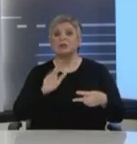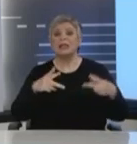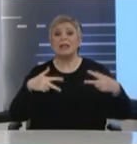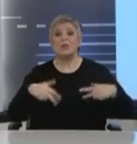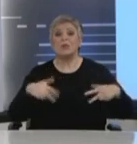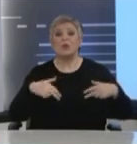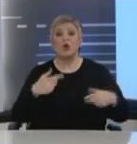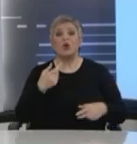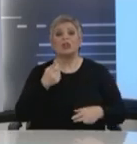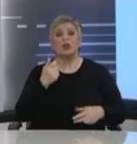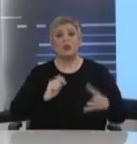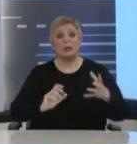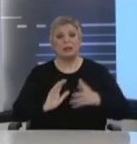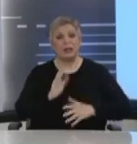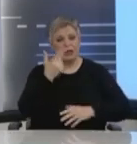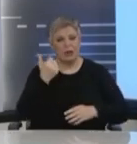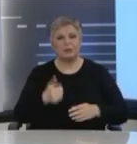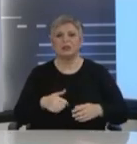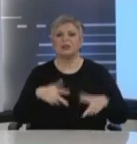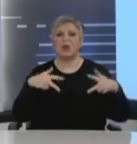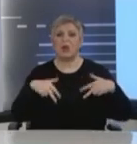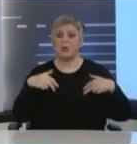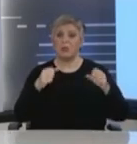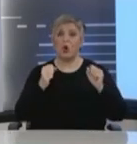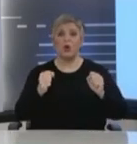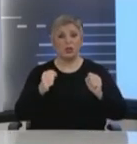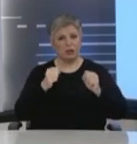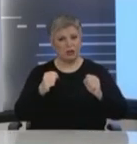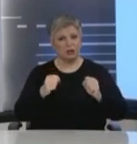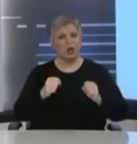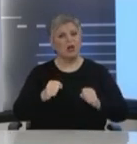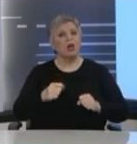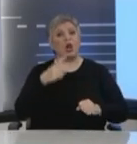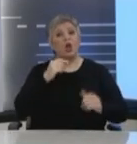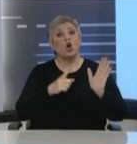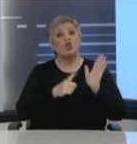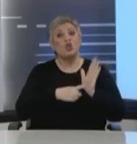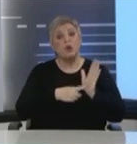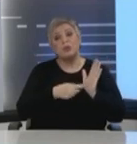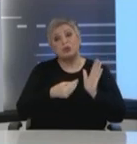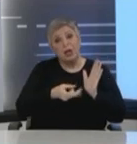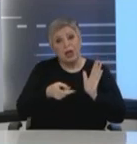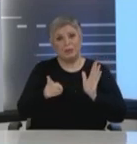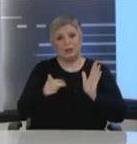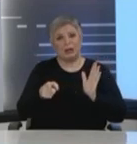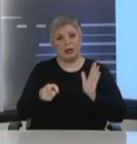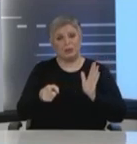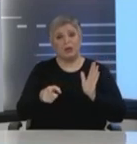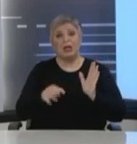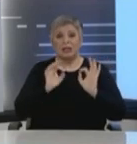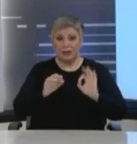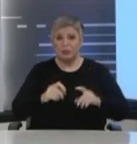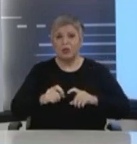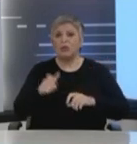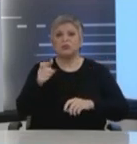Ανάπτυξης και τον Υπουργό Υγείας, όπως έχουν δικαίωμα από τον νόμο αλλά και υποχρέωση απέναντι στον ελληνικό